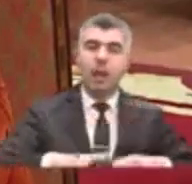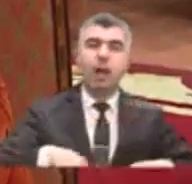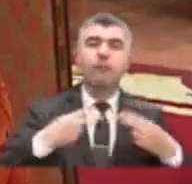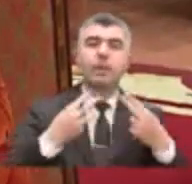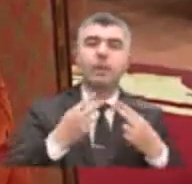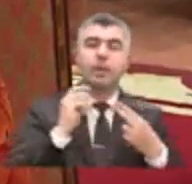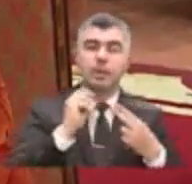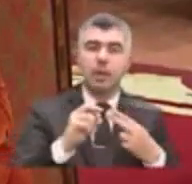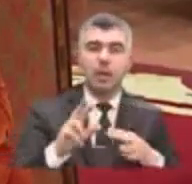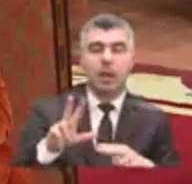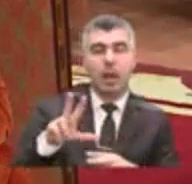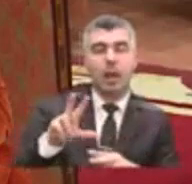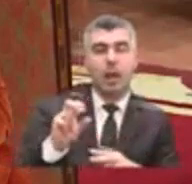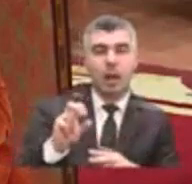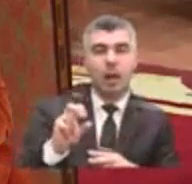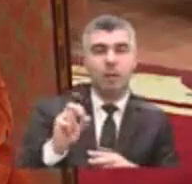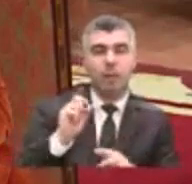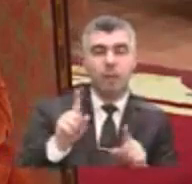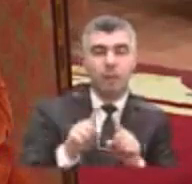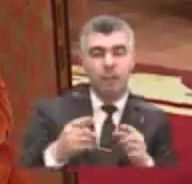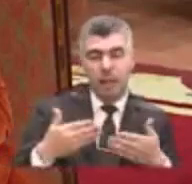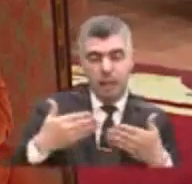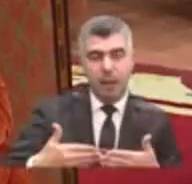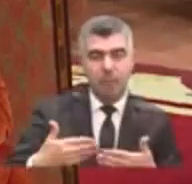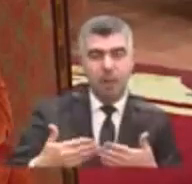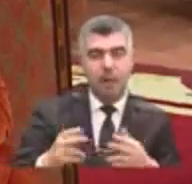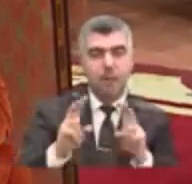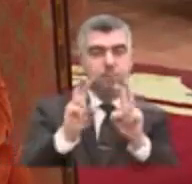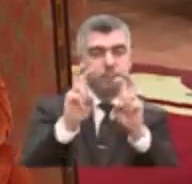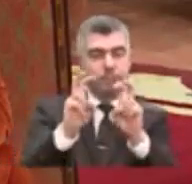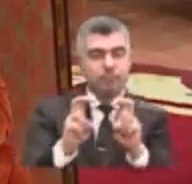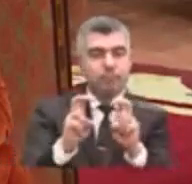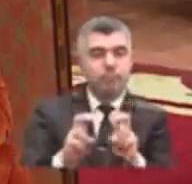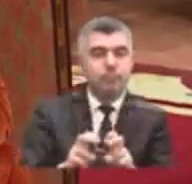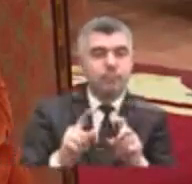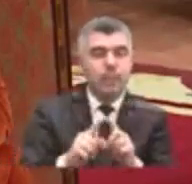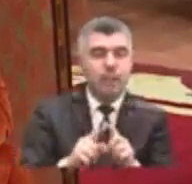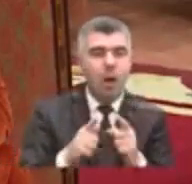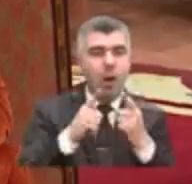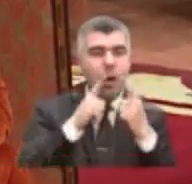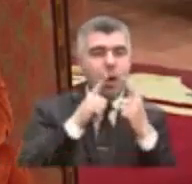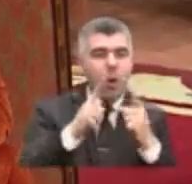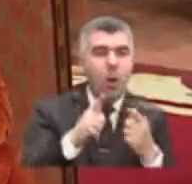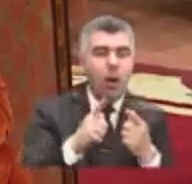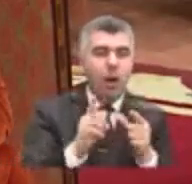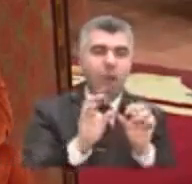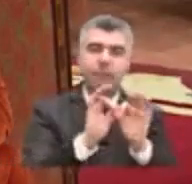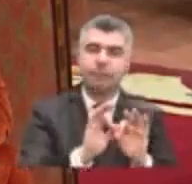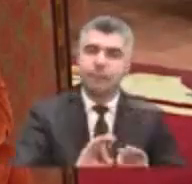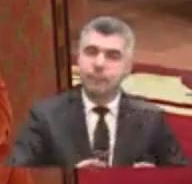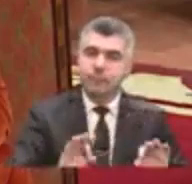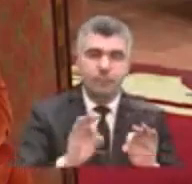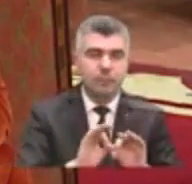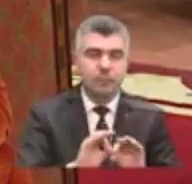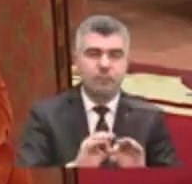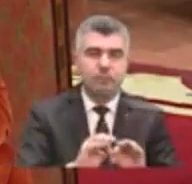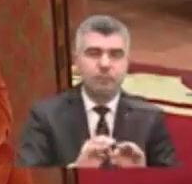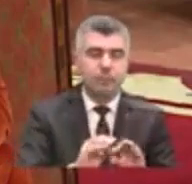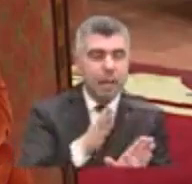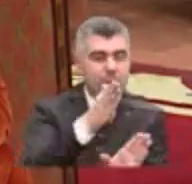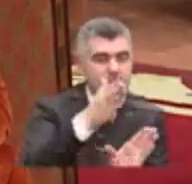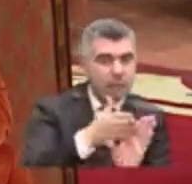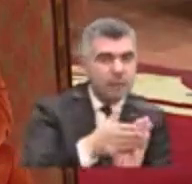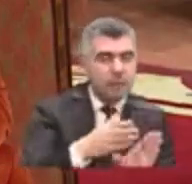اللي كنعرفو هذا هو النقص الكبير اللي عند الشباب ديالنا وبالخصوص في اللغات وفي هذ الثقه في النفس وهذ